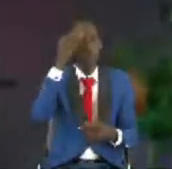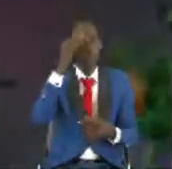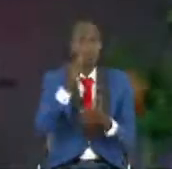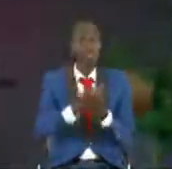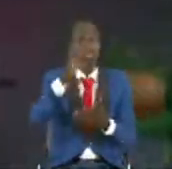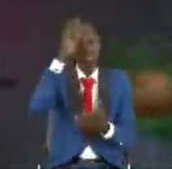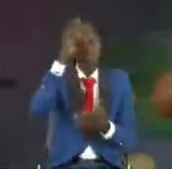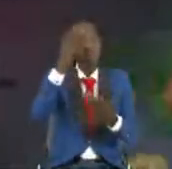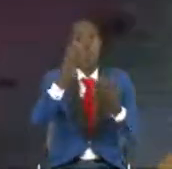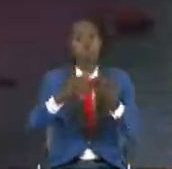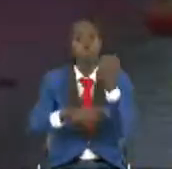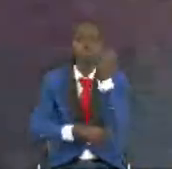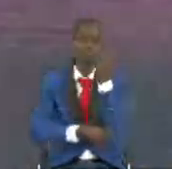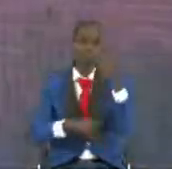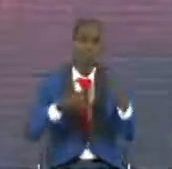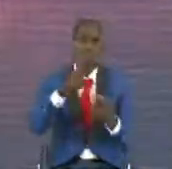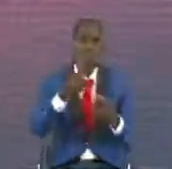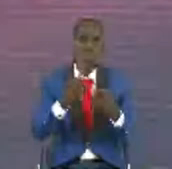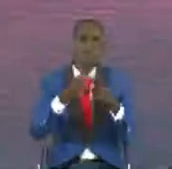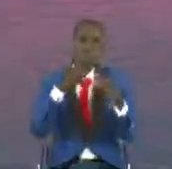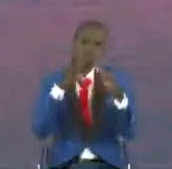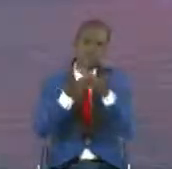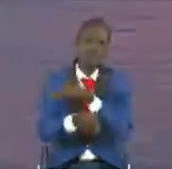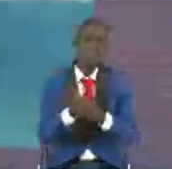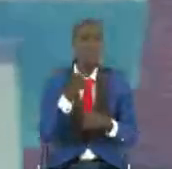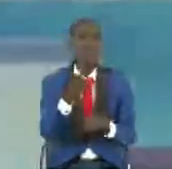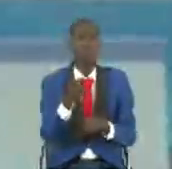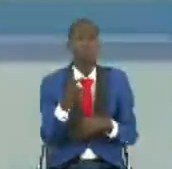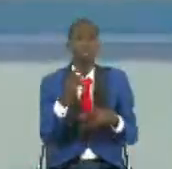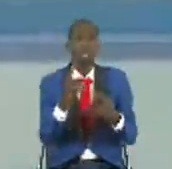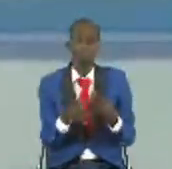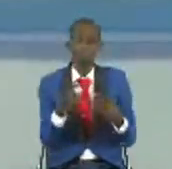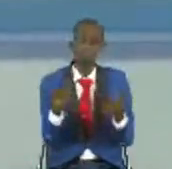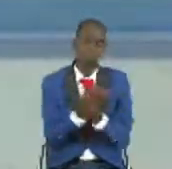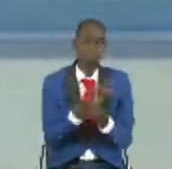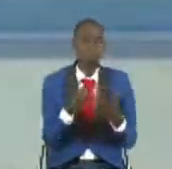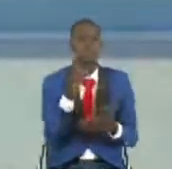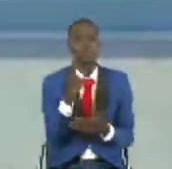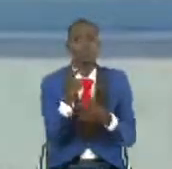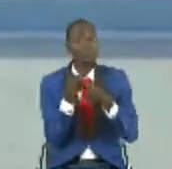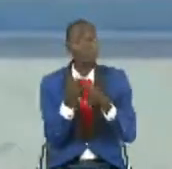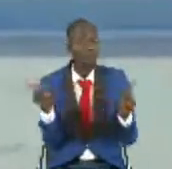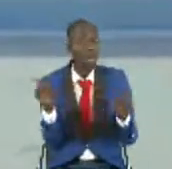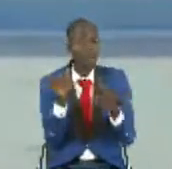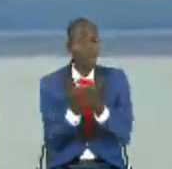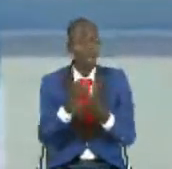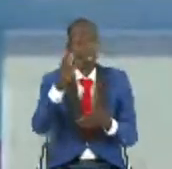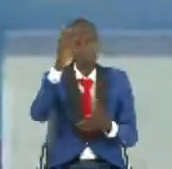te robber, te détruire et te tuer. Mais ce